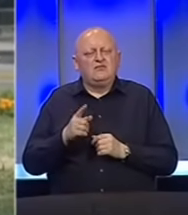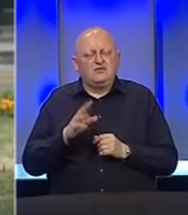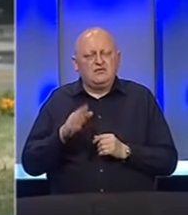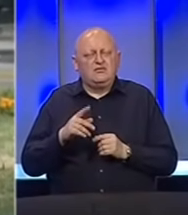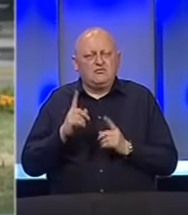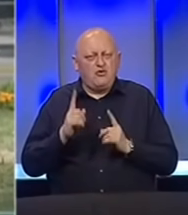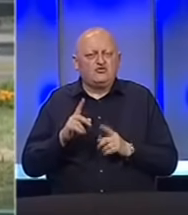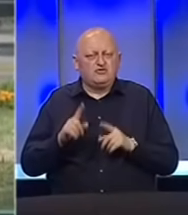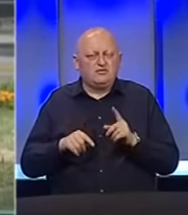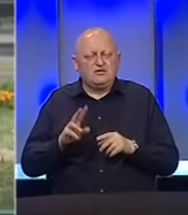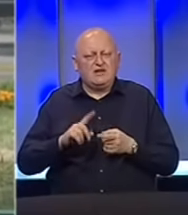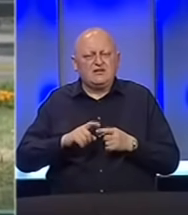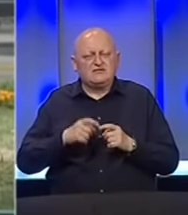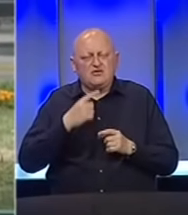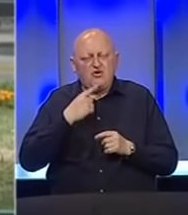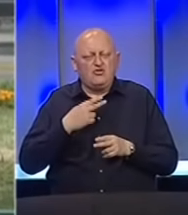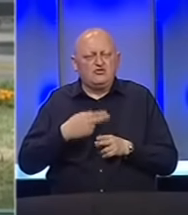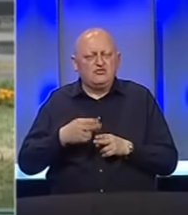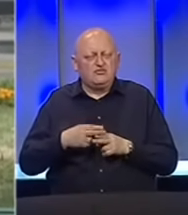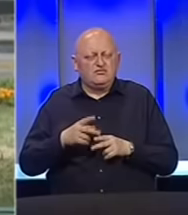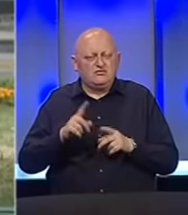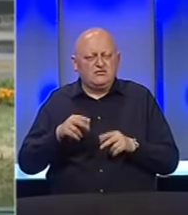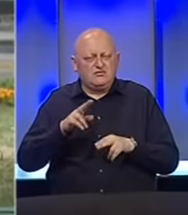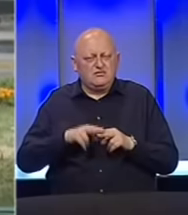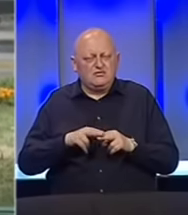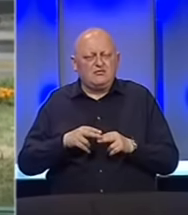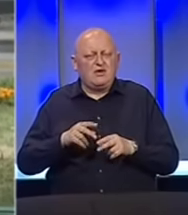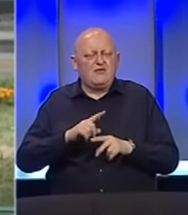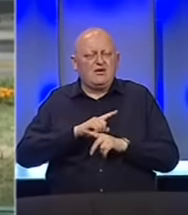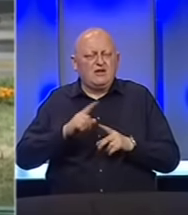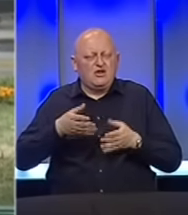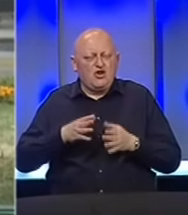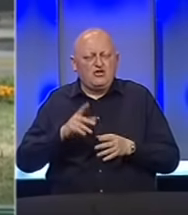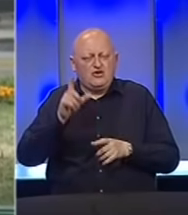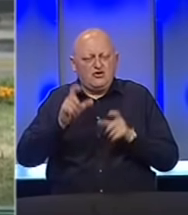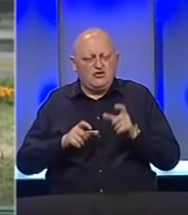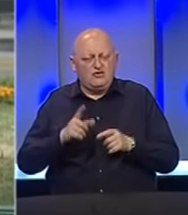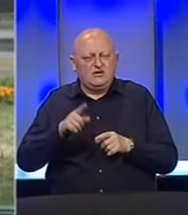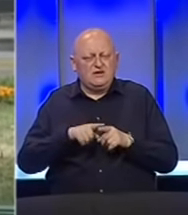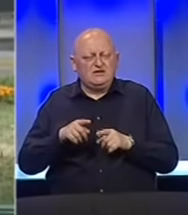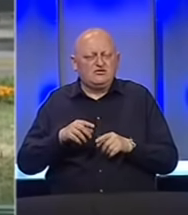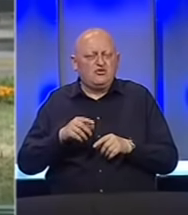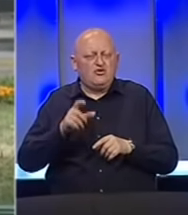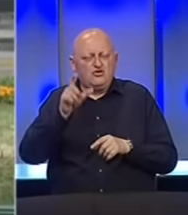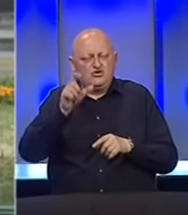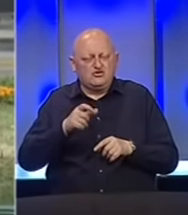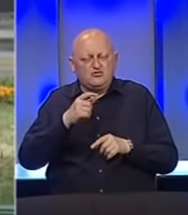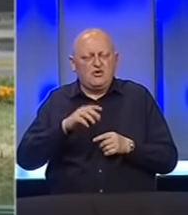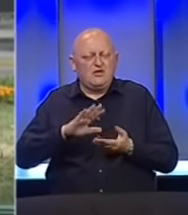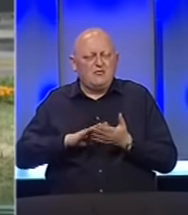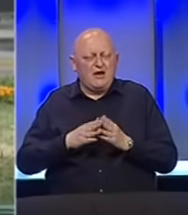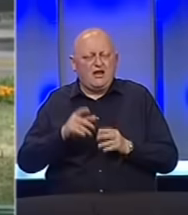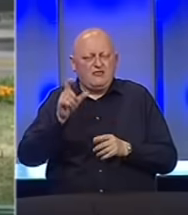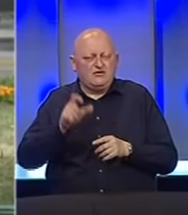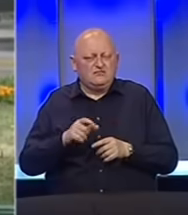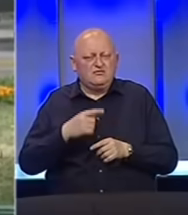dalje par stvari koje trebaju da se riješe u kontekstu prava transrodnih osoba kao i prava istospolnih parova. Međutim, s